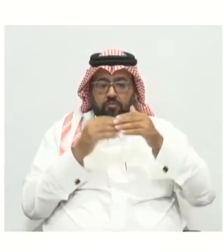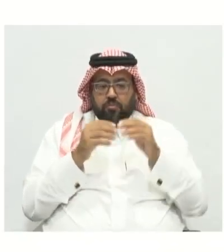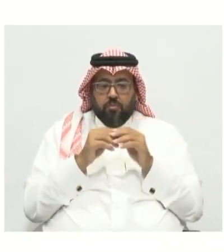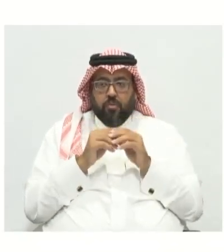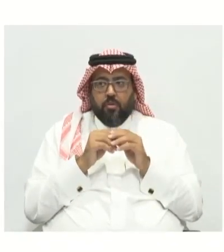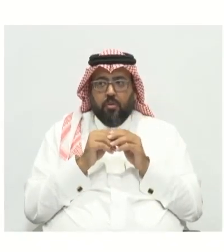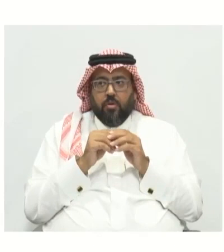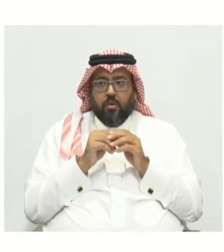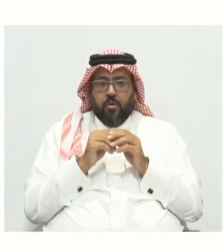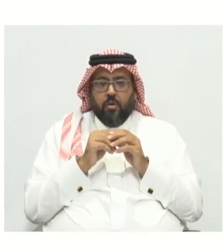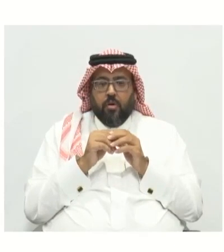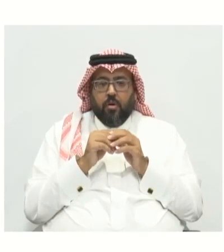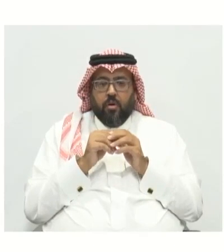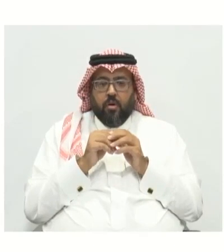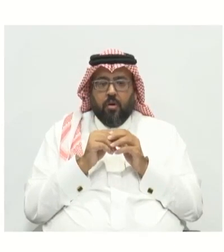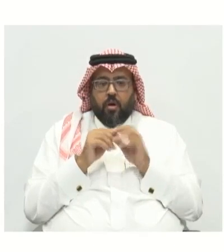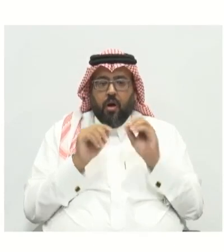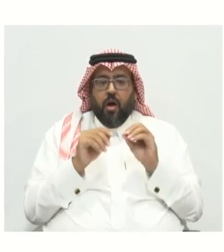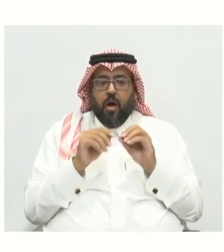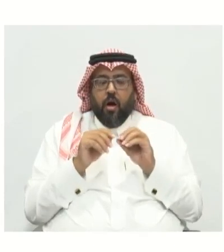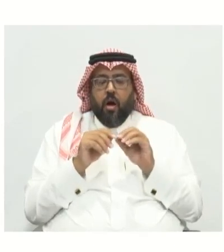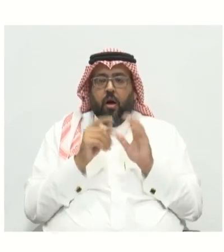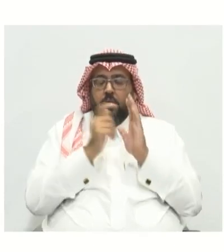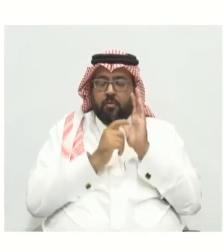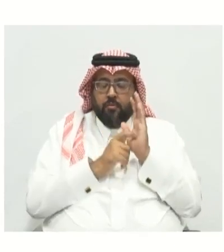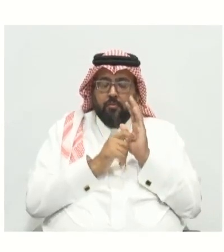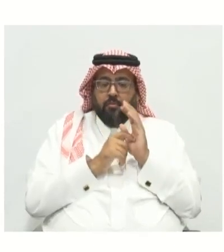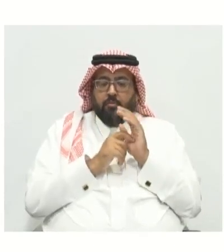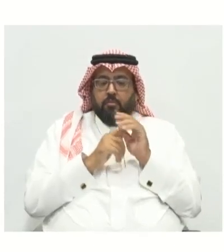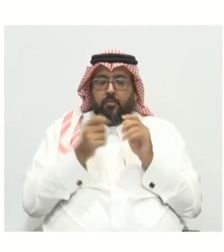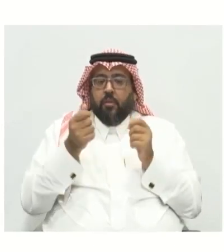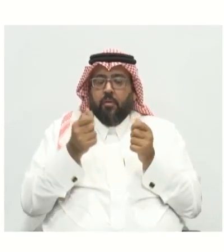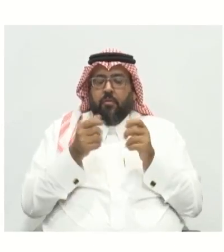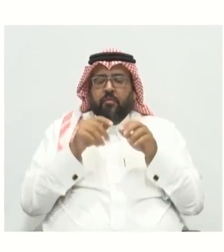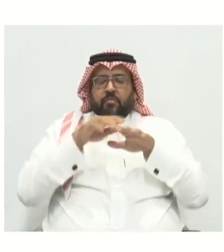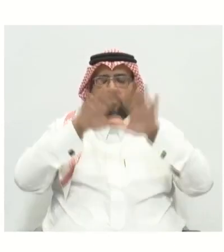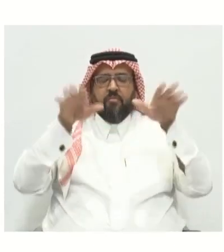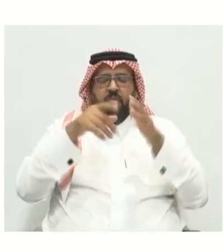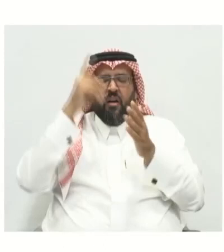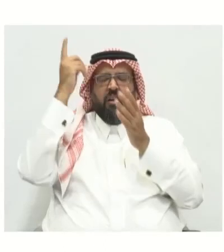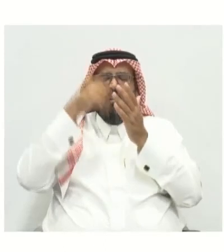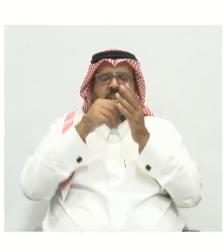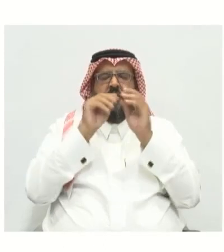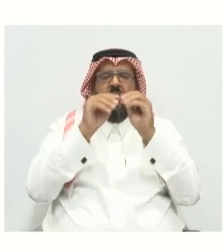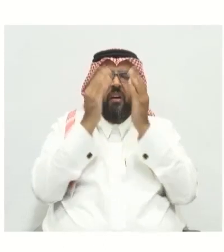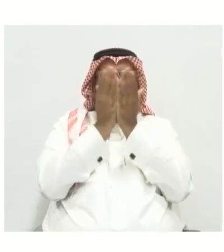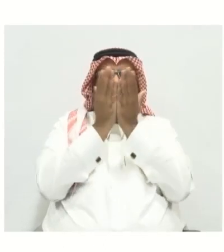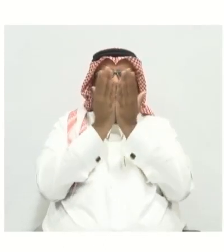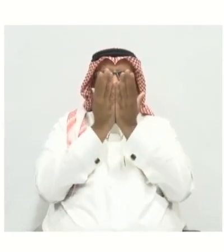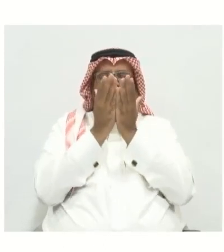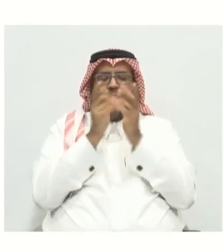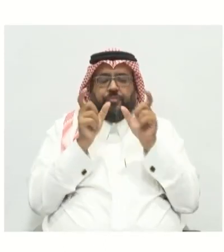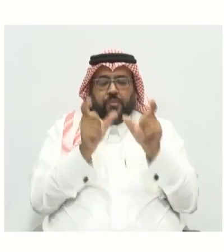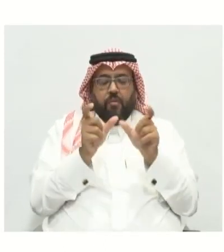العامه في المملكه الا بموجب نظام وان للاموال العامه حرمتها وعلى الدوله